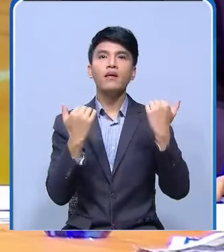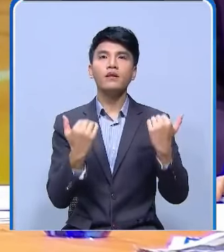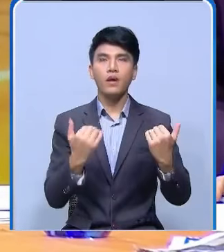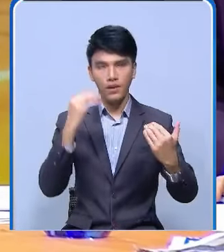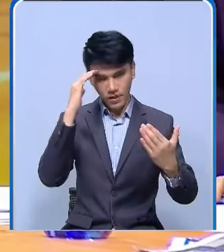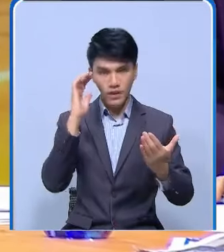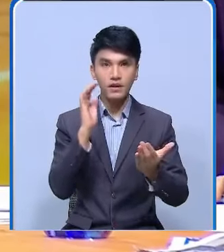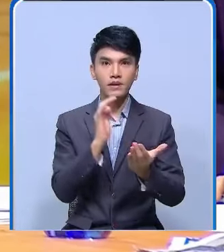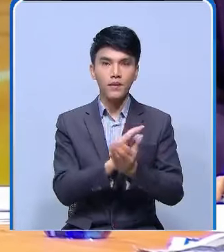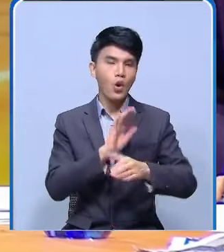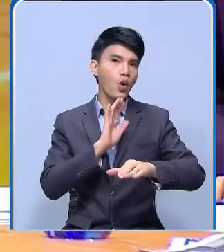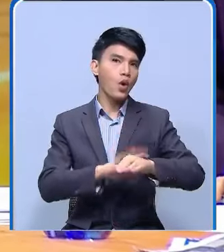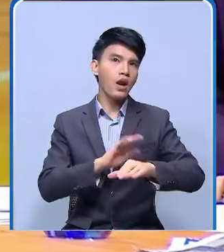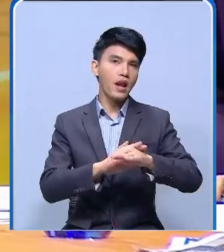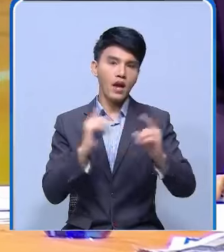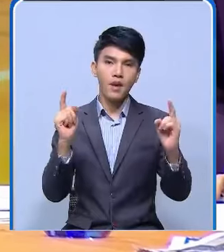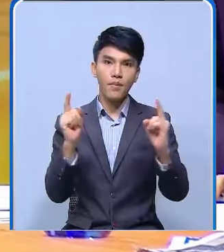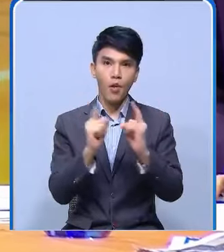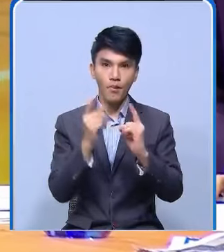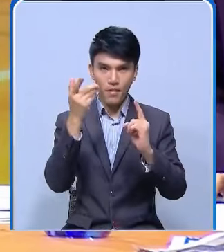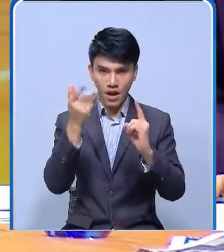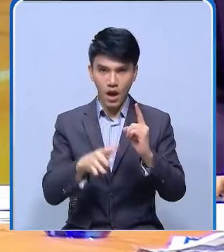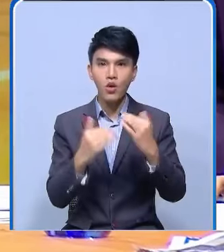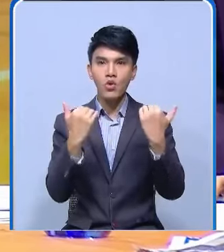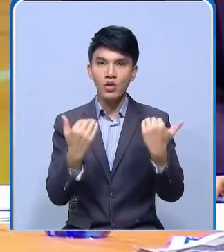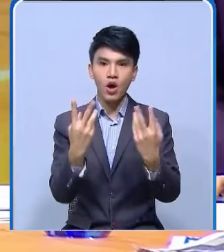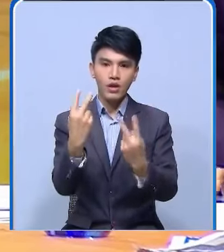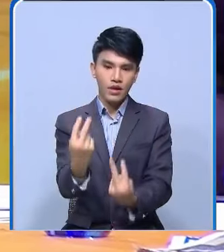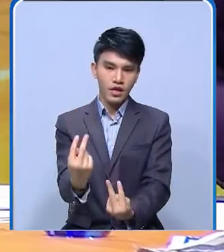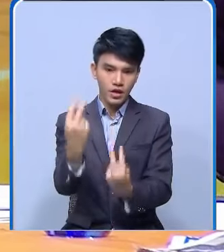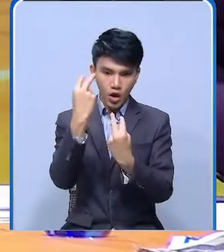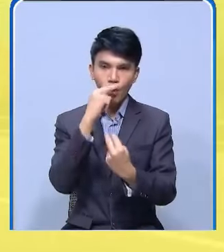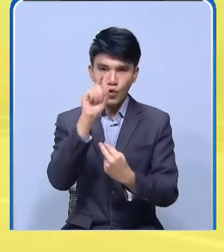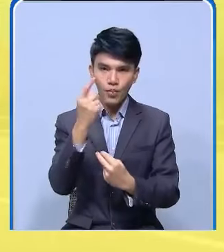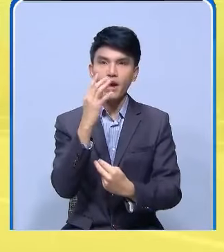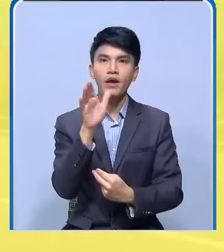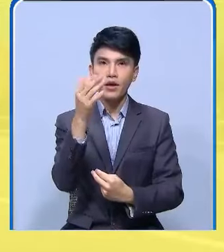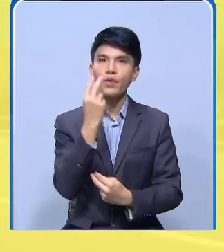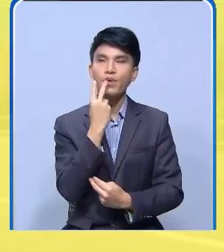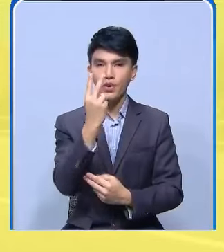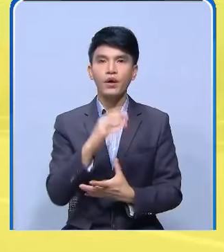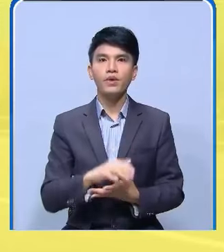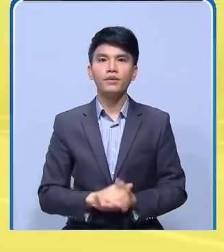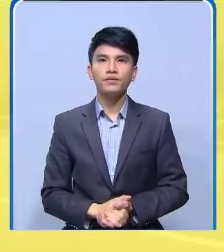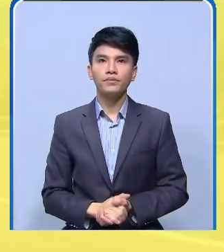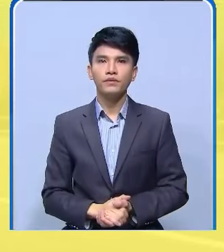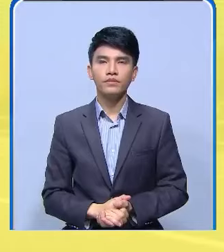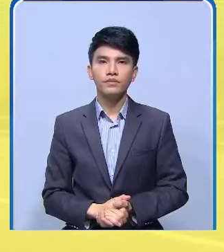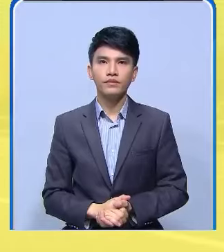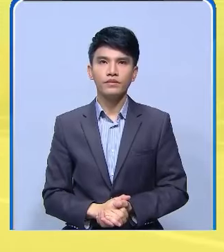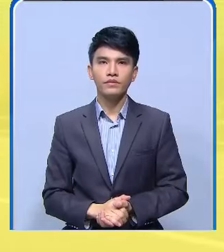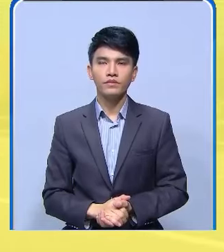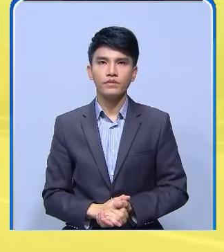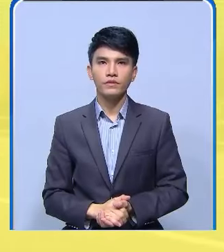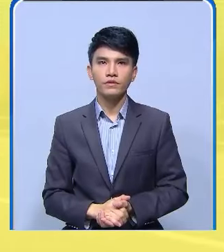รวจนะคะมีการเรียกผู้ก่อเหตุมาสอบสวนกันแล้วนะคะเดี๋ยวย้อนไปดูคลิปกันอีกครั้งหนึ่งค่ะ ไอ้นี่พ่อร้องหนูพ่อร้